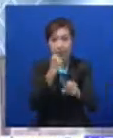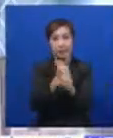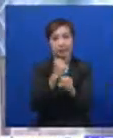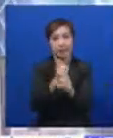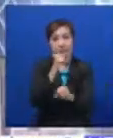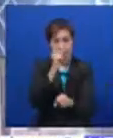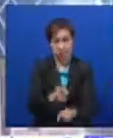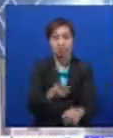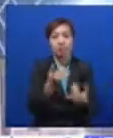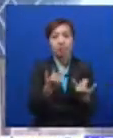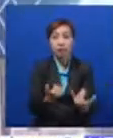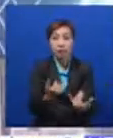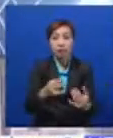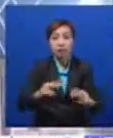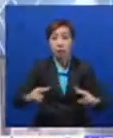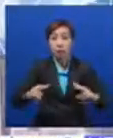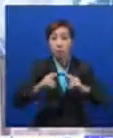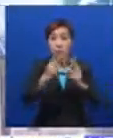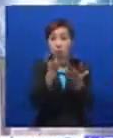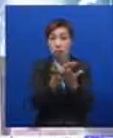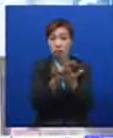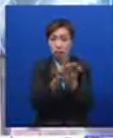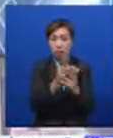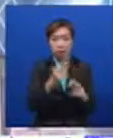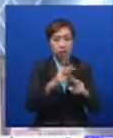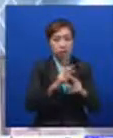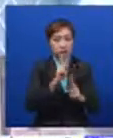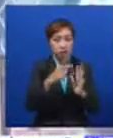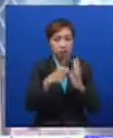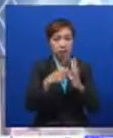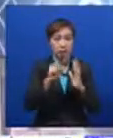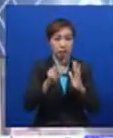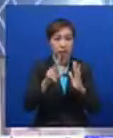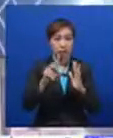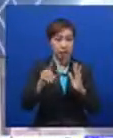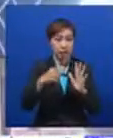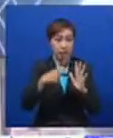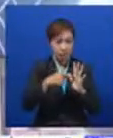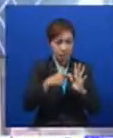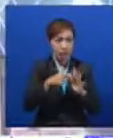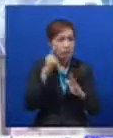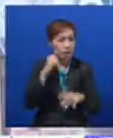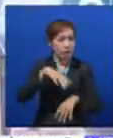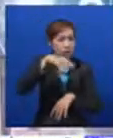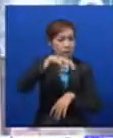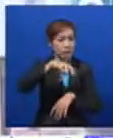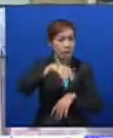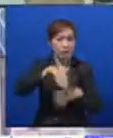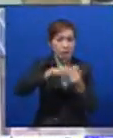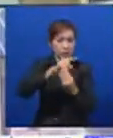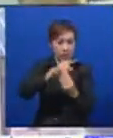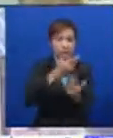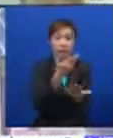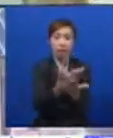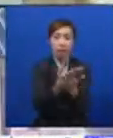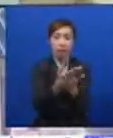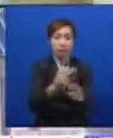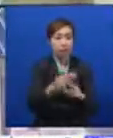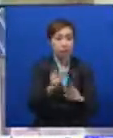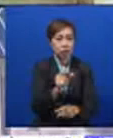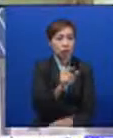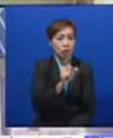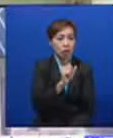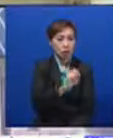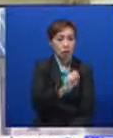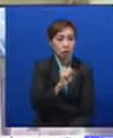การแล้วโดยในส่วนของกระทรวงการคลังนายกฤษดาจีนวิจารณะผู้อำนวยการสำนักงานเศรษฐกิจการคลังหรือว่าสสค.บอกว่าได้เต